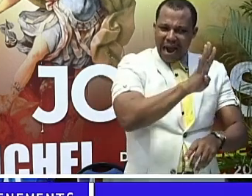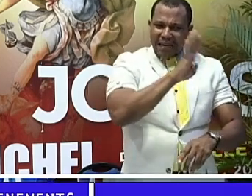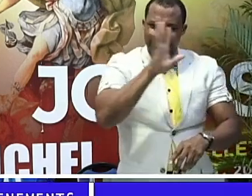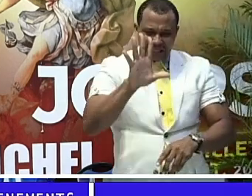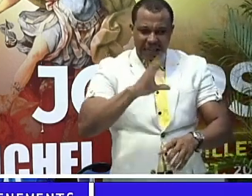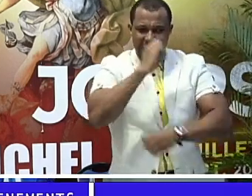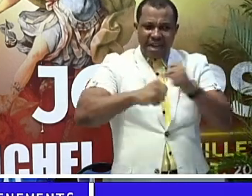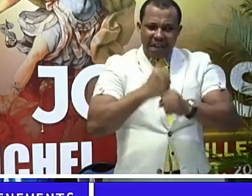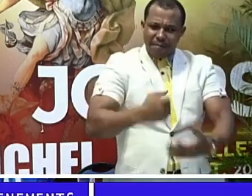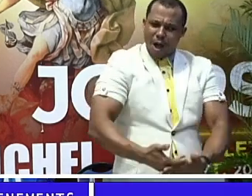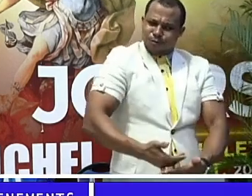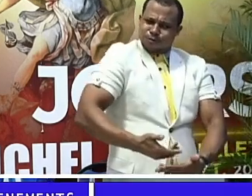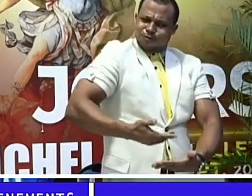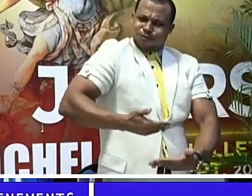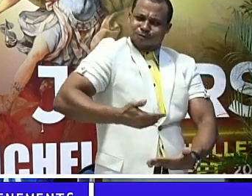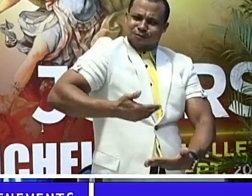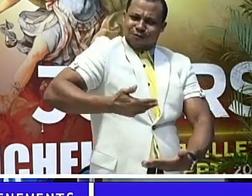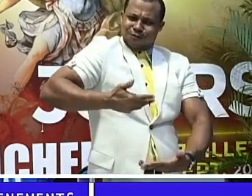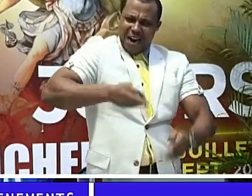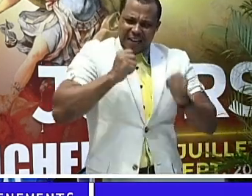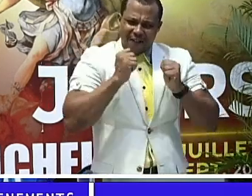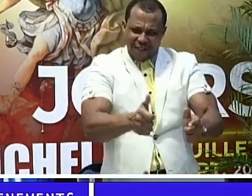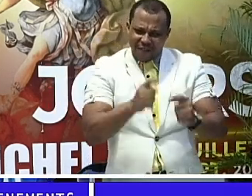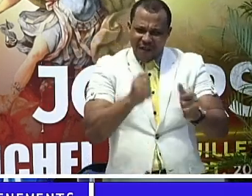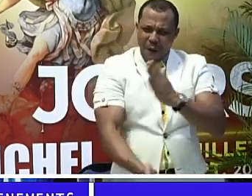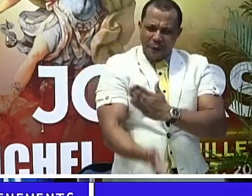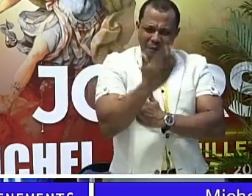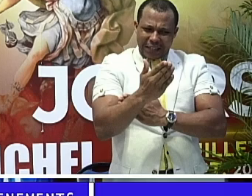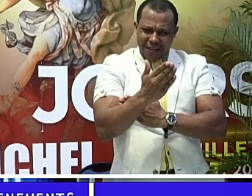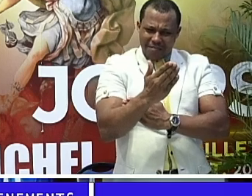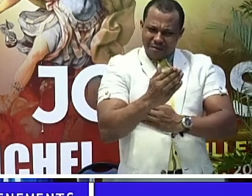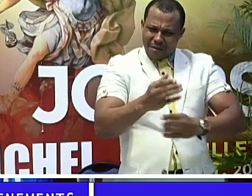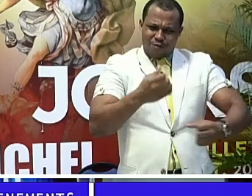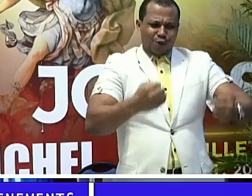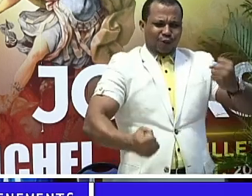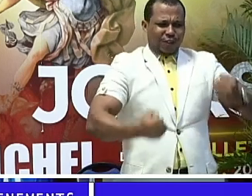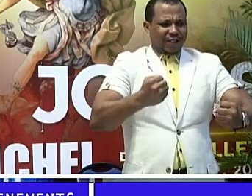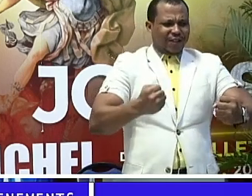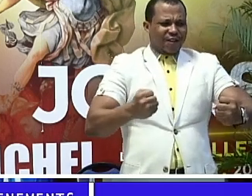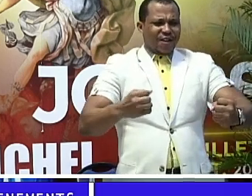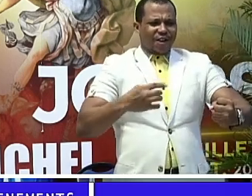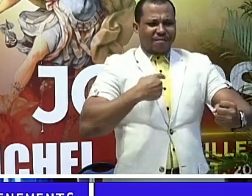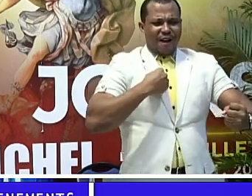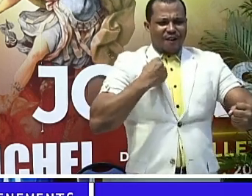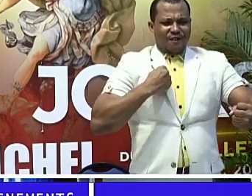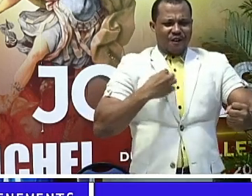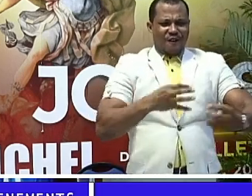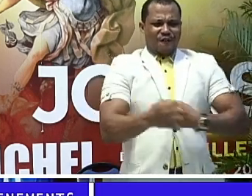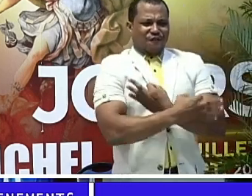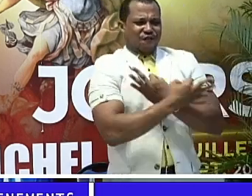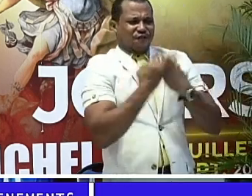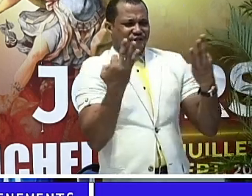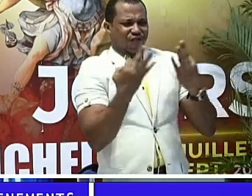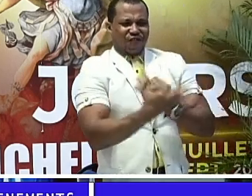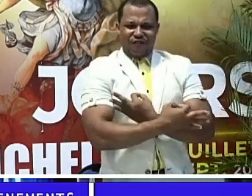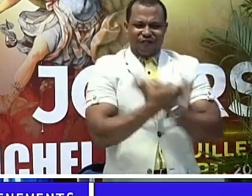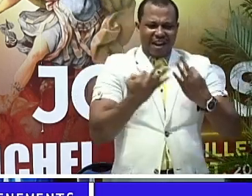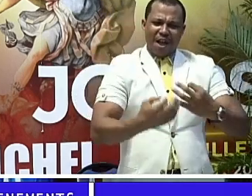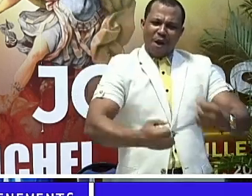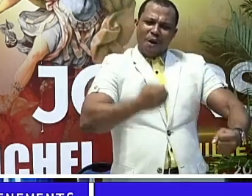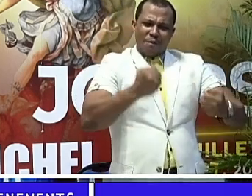moment. Nèg la levon matin, le besoin rouler belle machine. Il est bon matin, il a besoin de gagner pile l'argent dans la poche. Il est